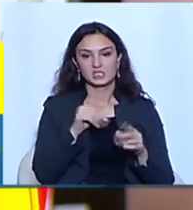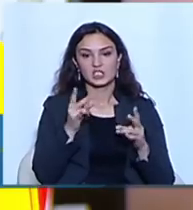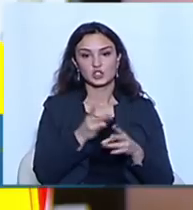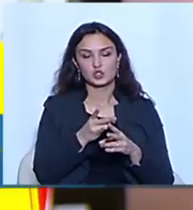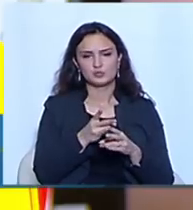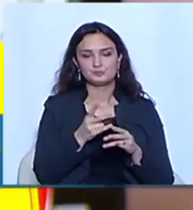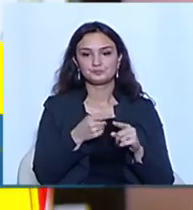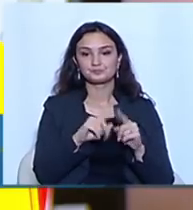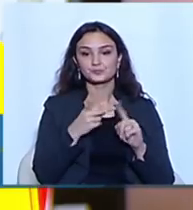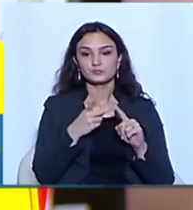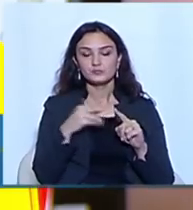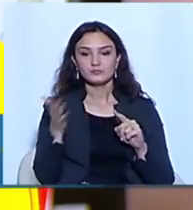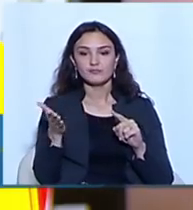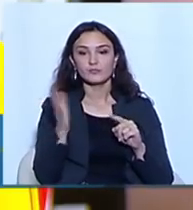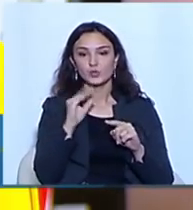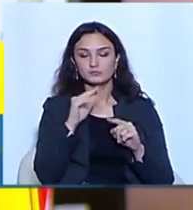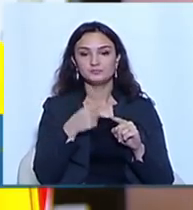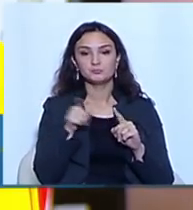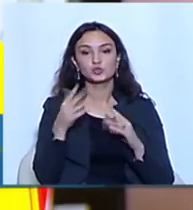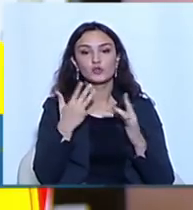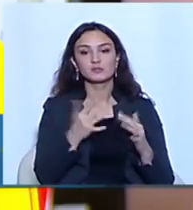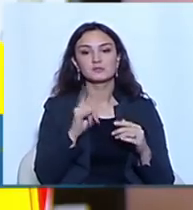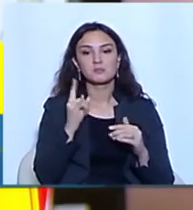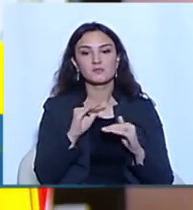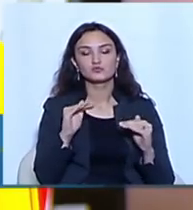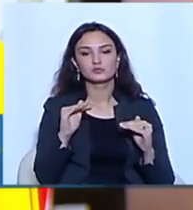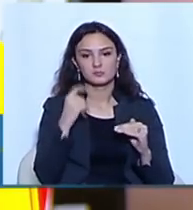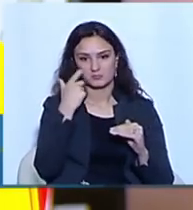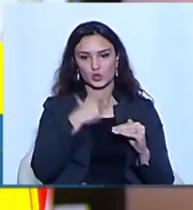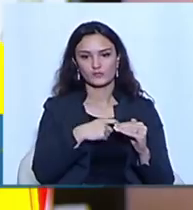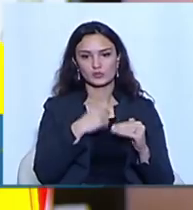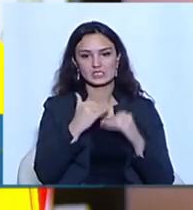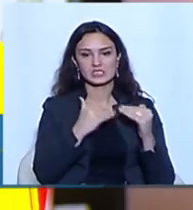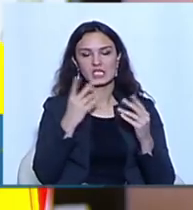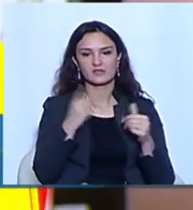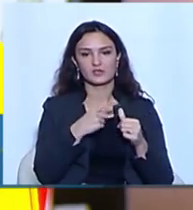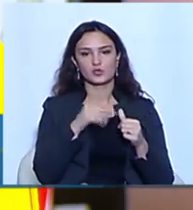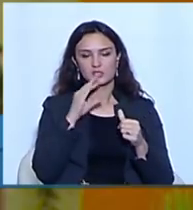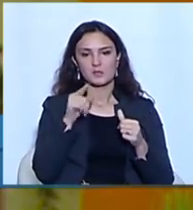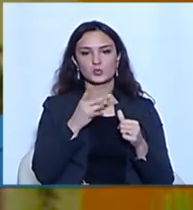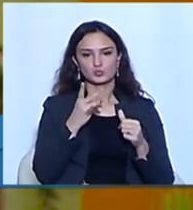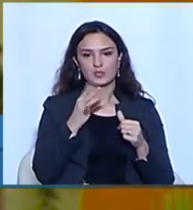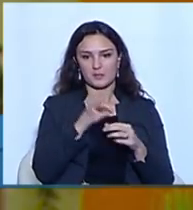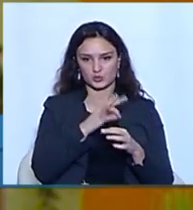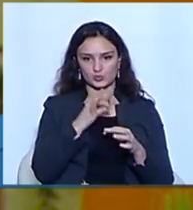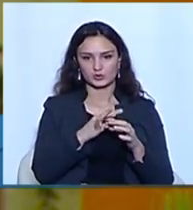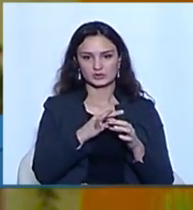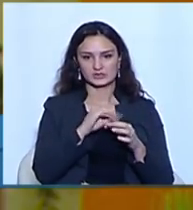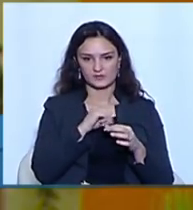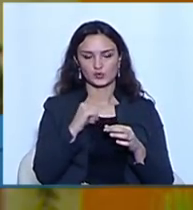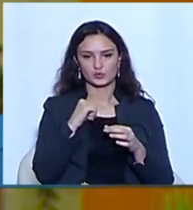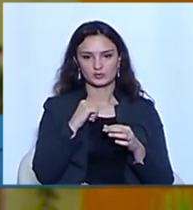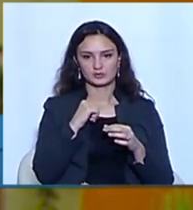საჭირო, და მეორეს მხრივ იმ მოთხოვნილებებს, რასაც პიროვნული ზრდა ქვია, როცა მან უნდა აგოს პასუხი